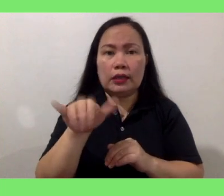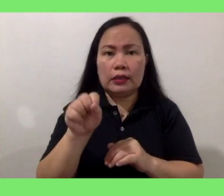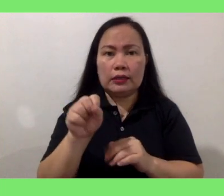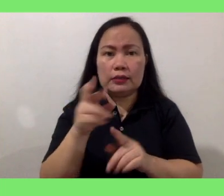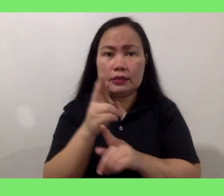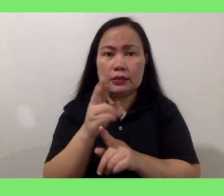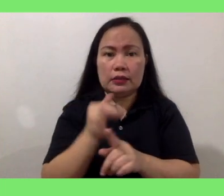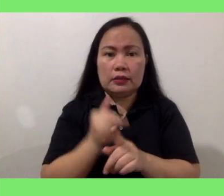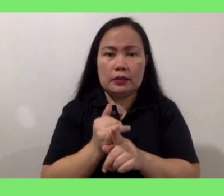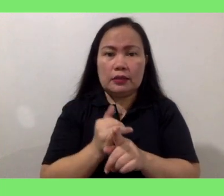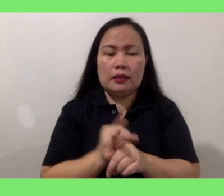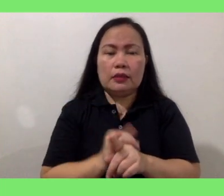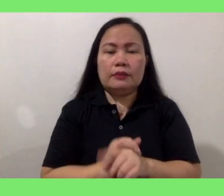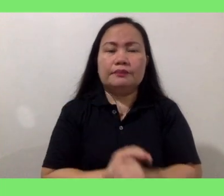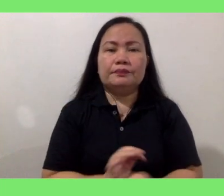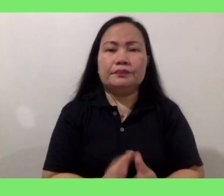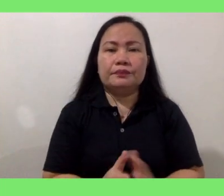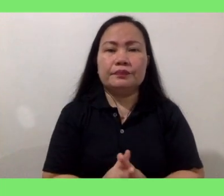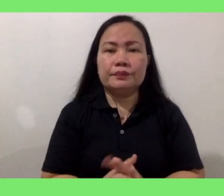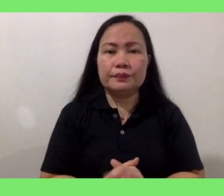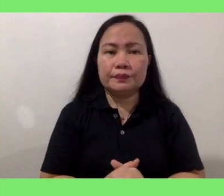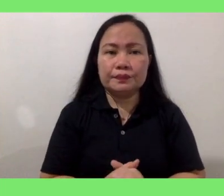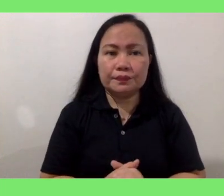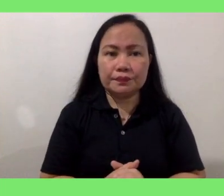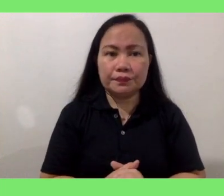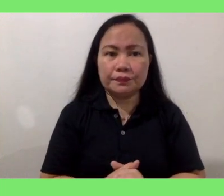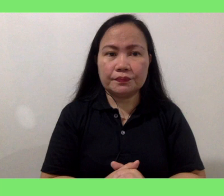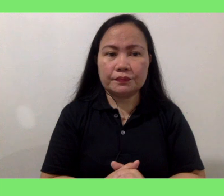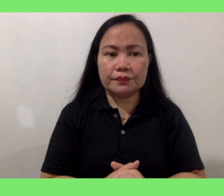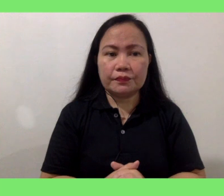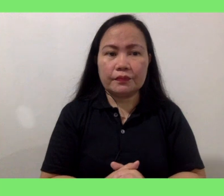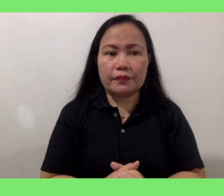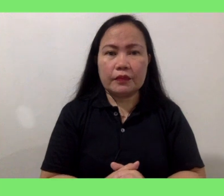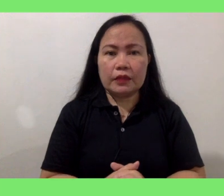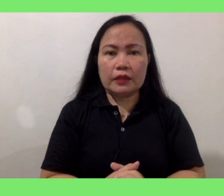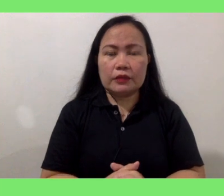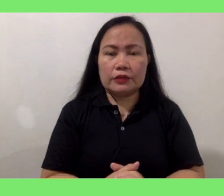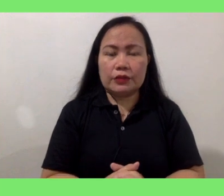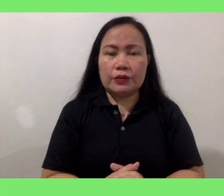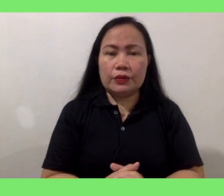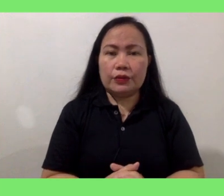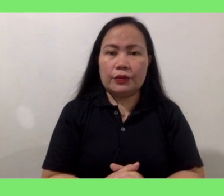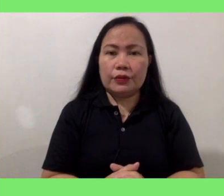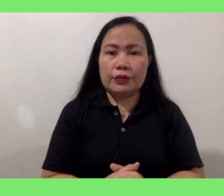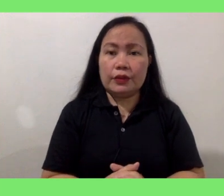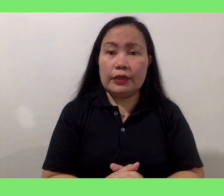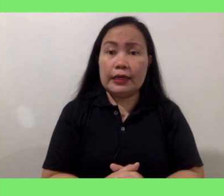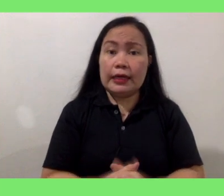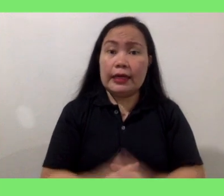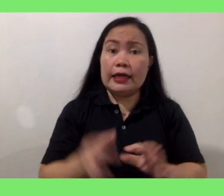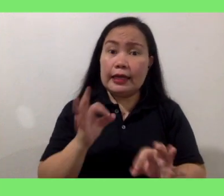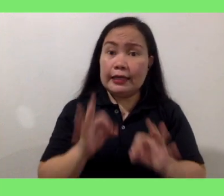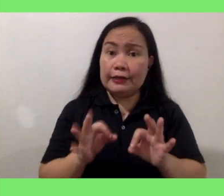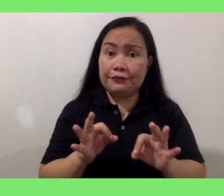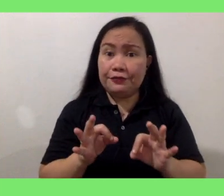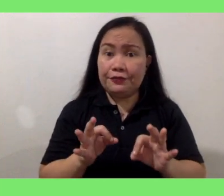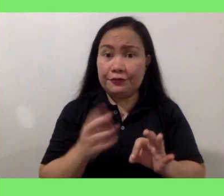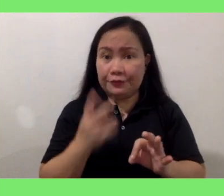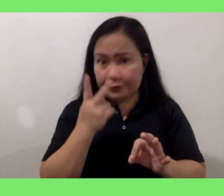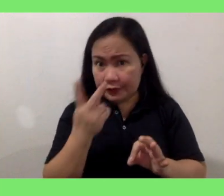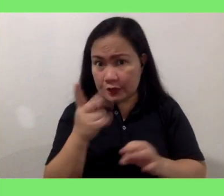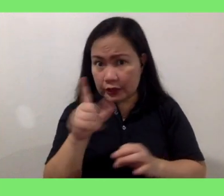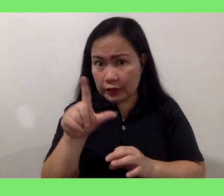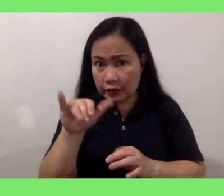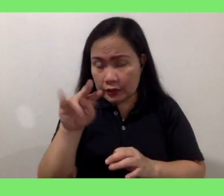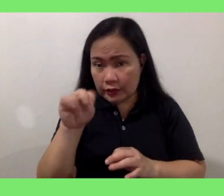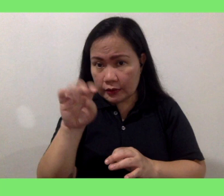2 rays here. So, 1, 2. 2 rays po meron tayo. Now, iba po yan kapag line po ang